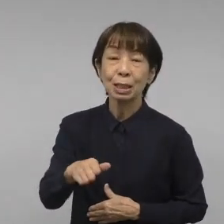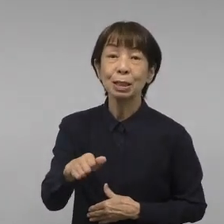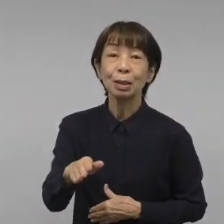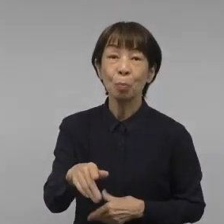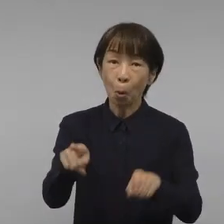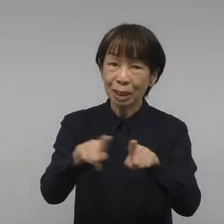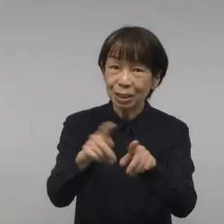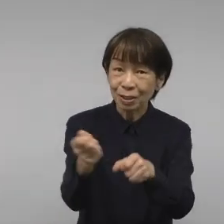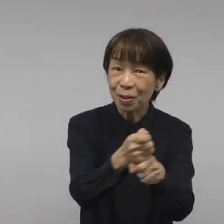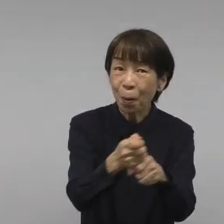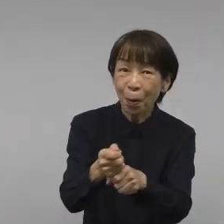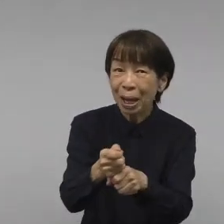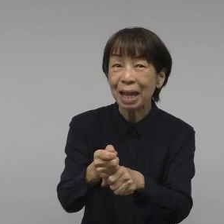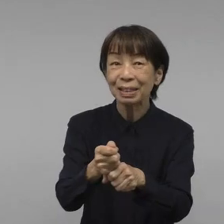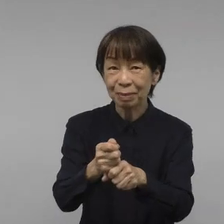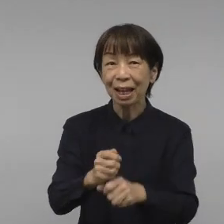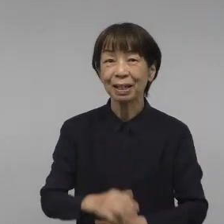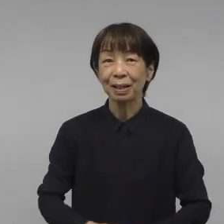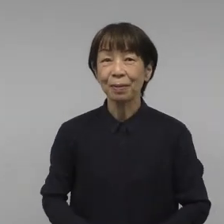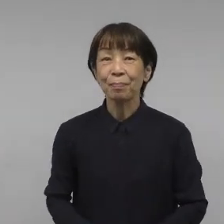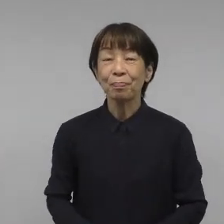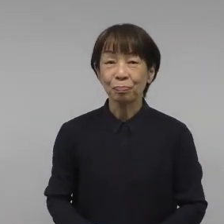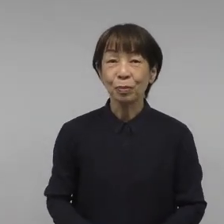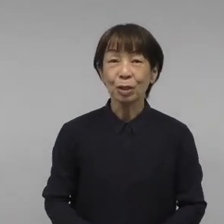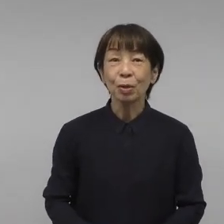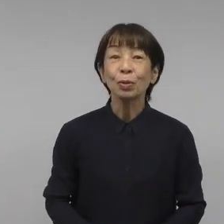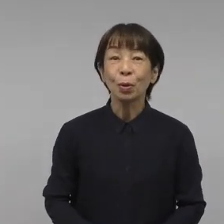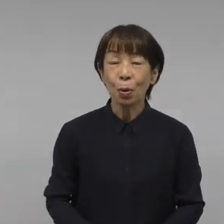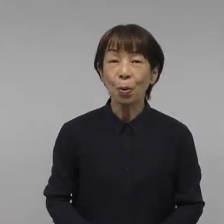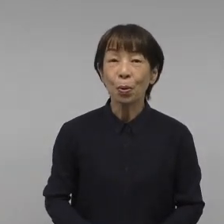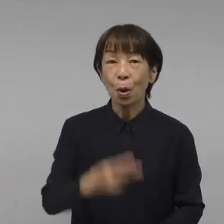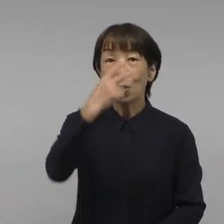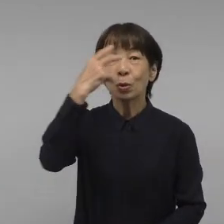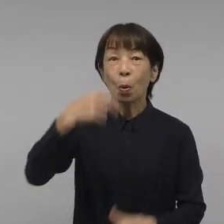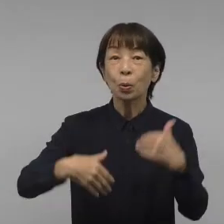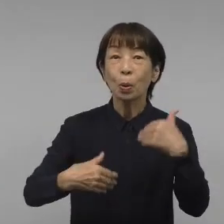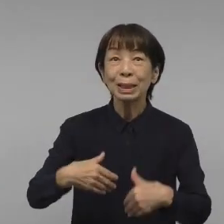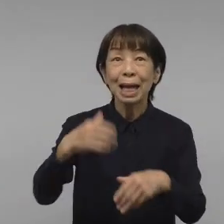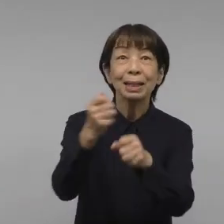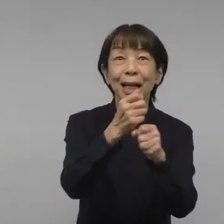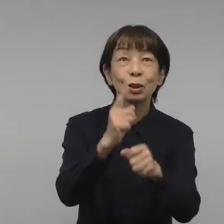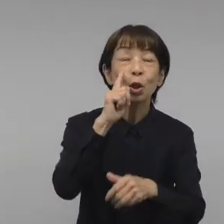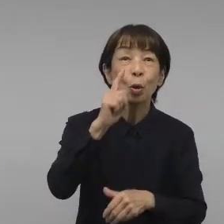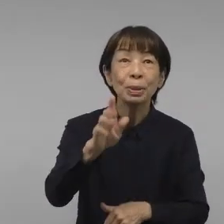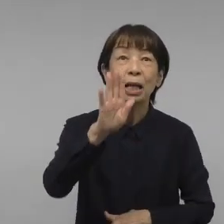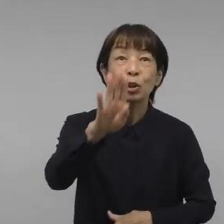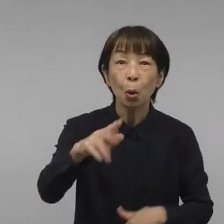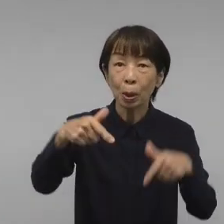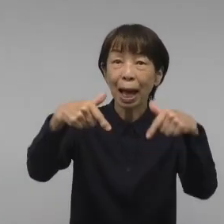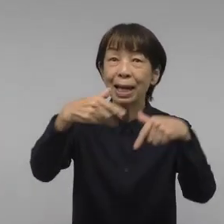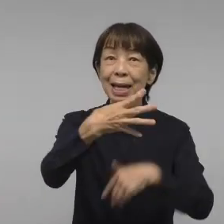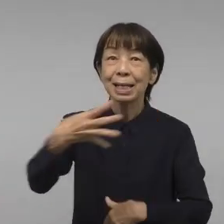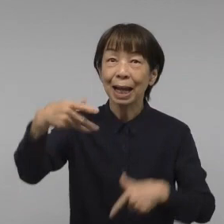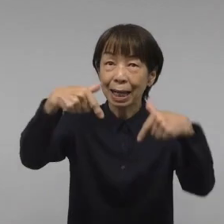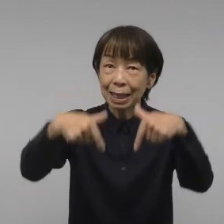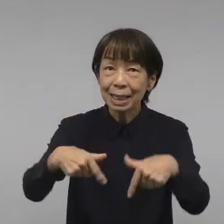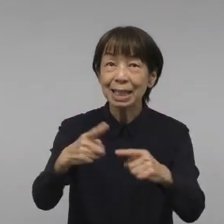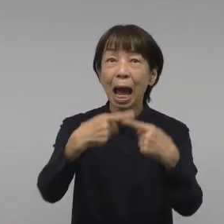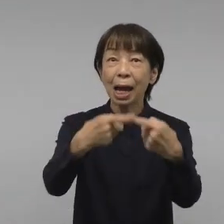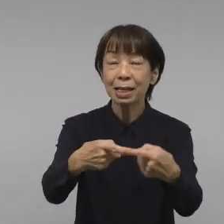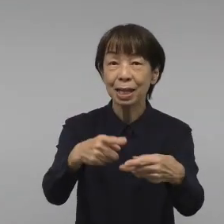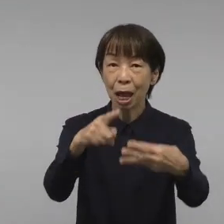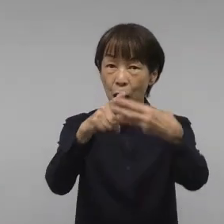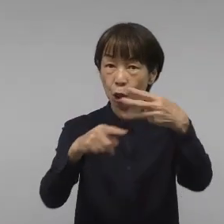緒に応援してたもんですから、彼らもこの掛け西の活躍を見て、将来掛け西に入ってね、甲子園に行きたいよっていう